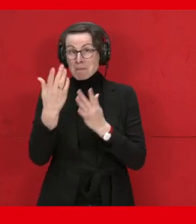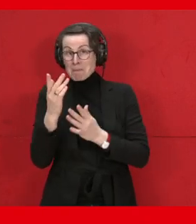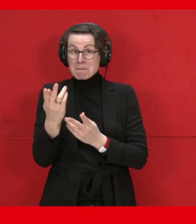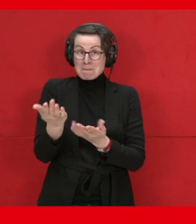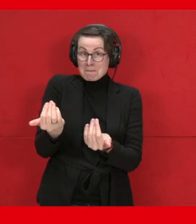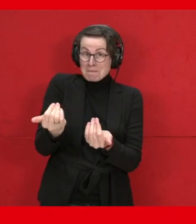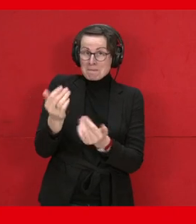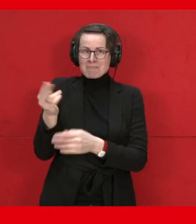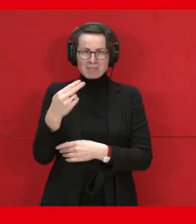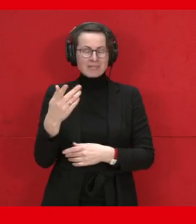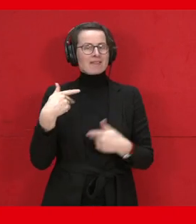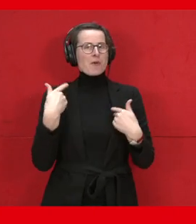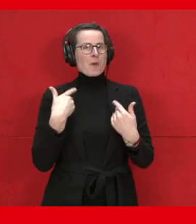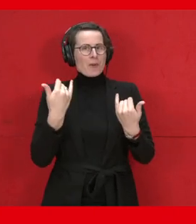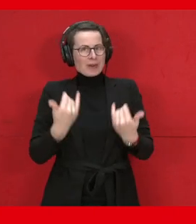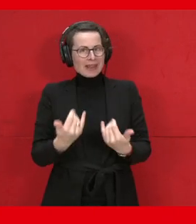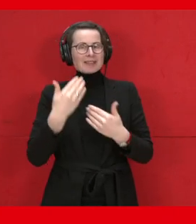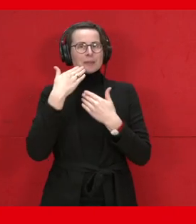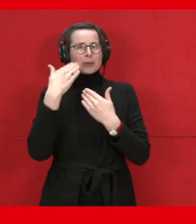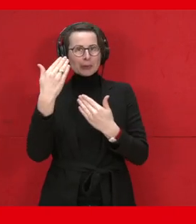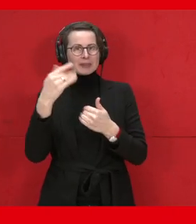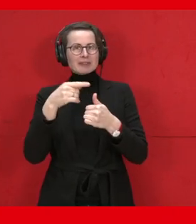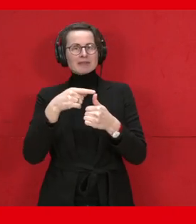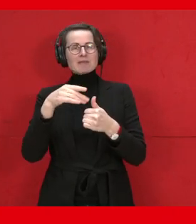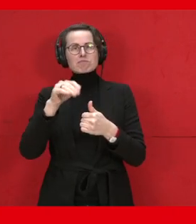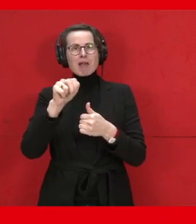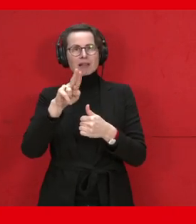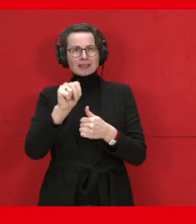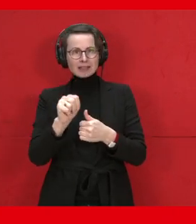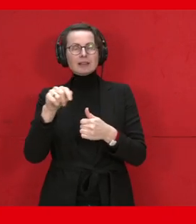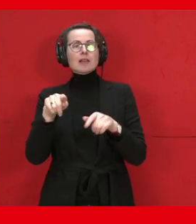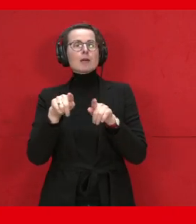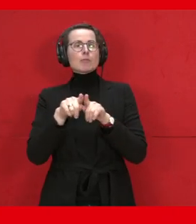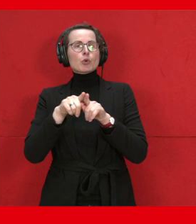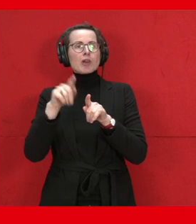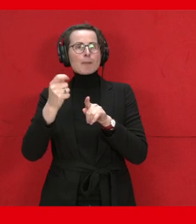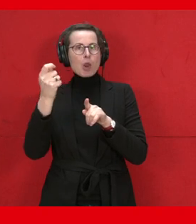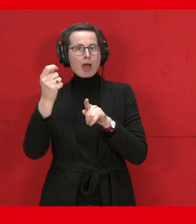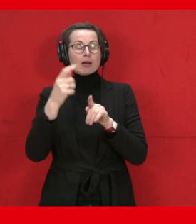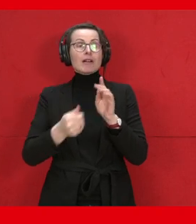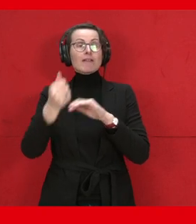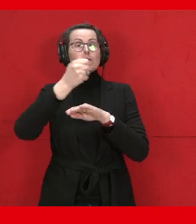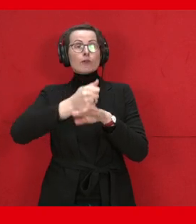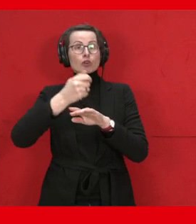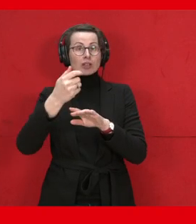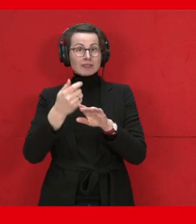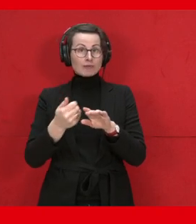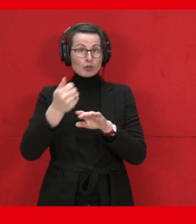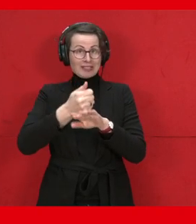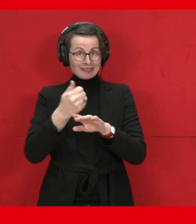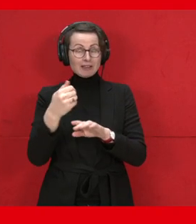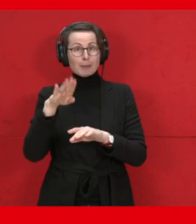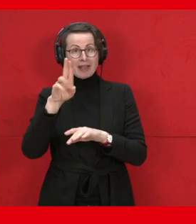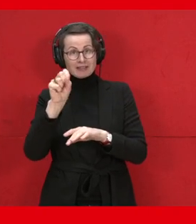freue mich sehr, dass ich Sie begrüßen kann. Und zwar ist das Martin Brudermüller, Vorstandsvorsitzende von BASF, eine